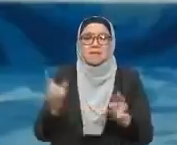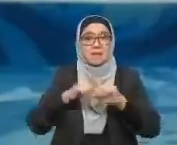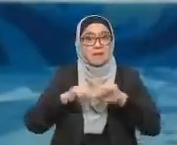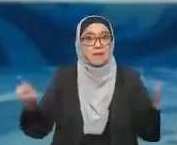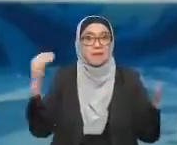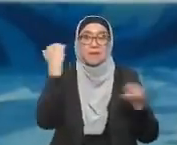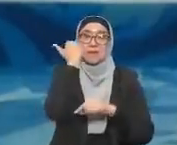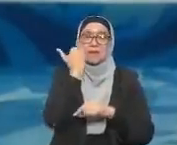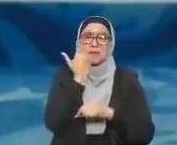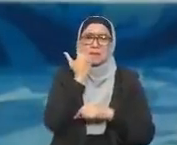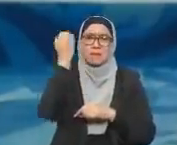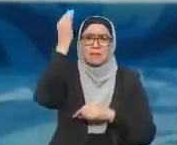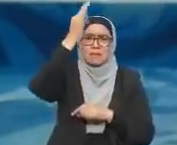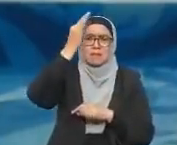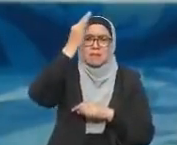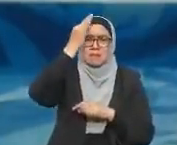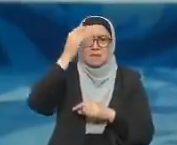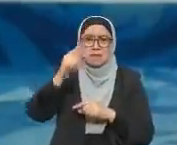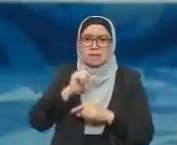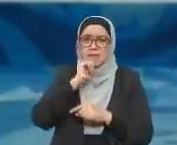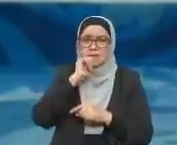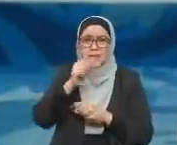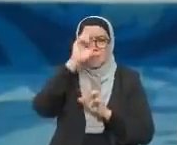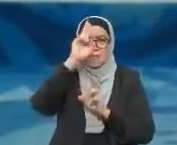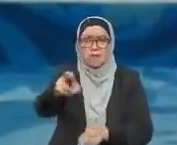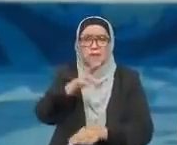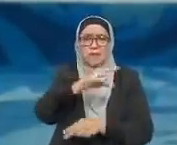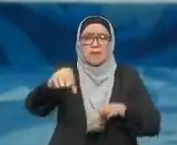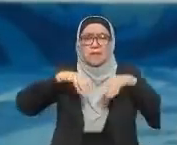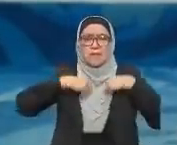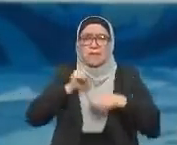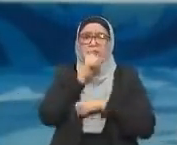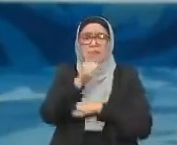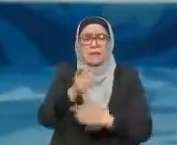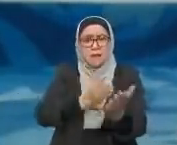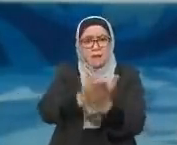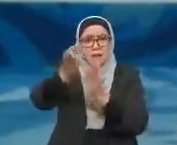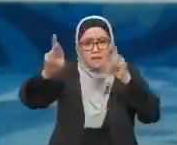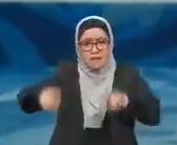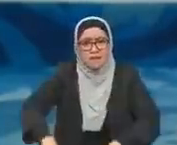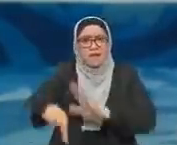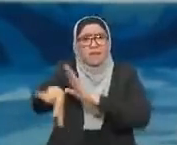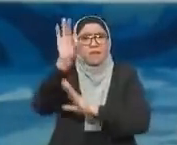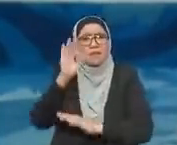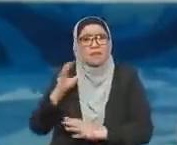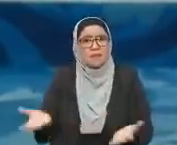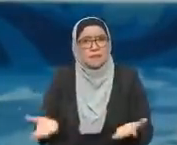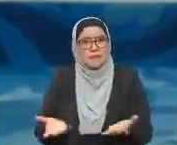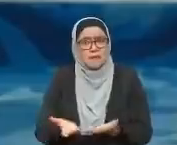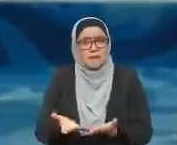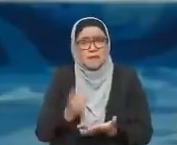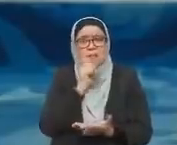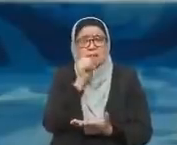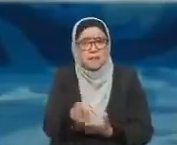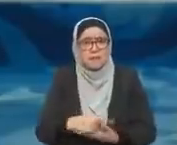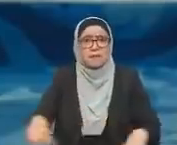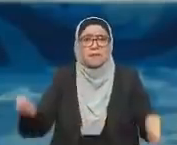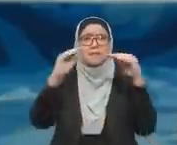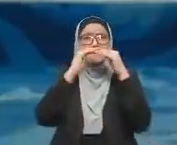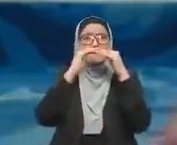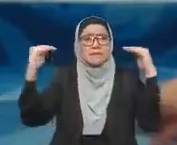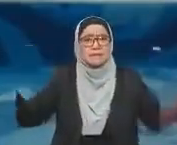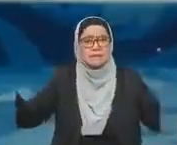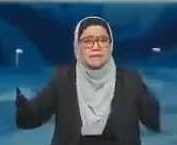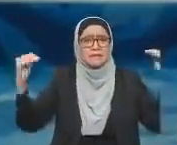menghormati atau menerima kenyataan hak rakyat yang memilih dari sepatunya diseimbangkan hak individu